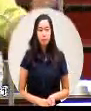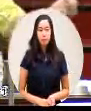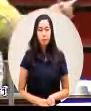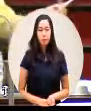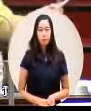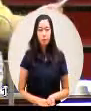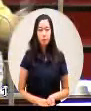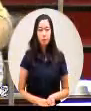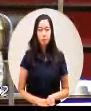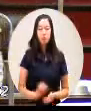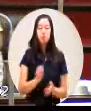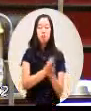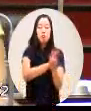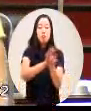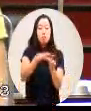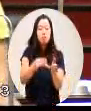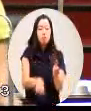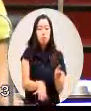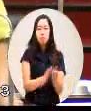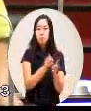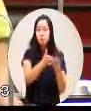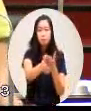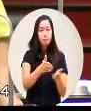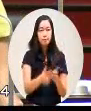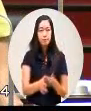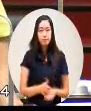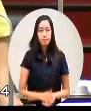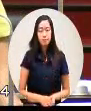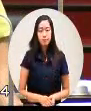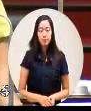未使，服务处未使。